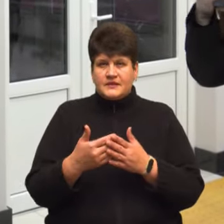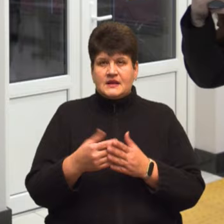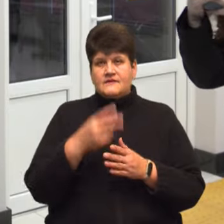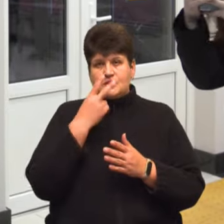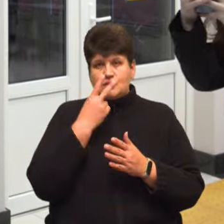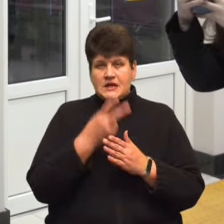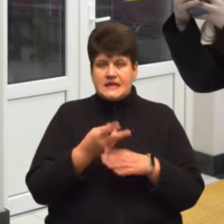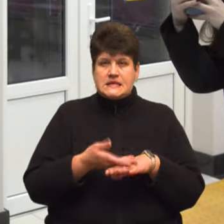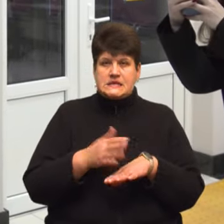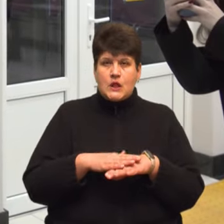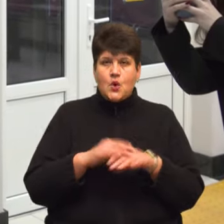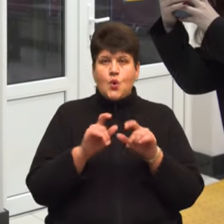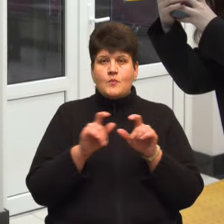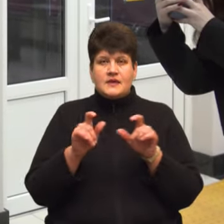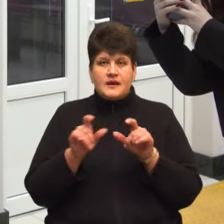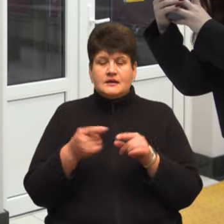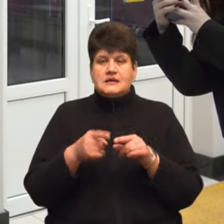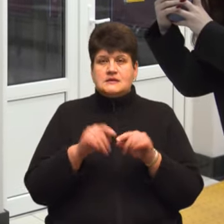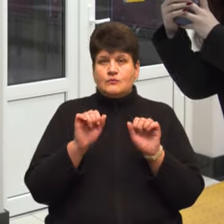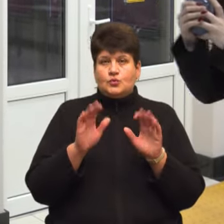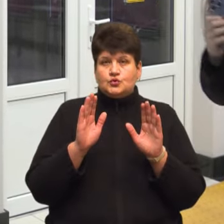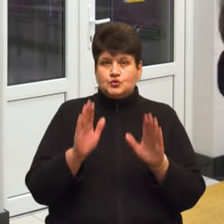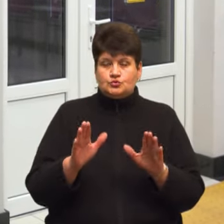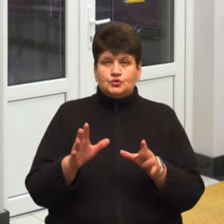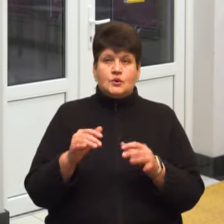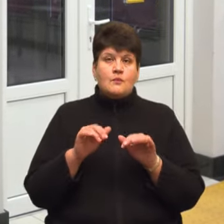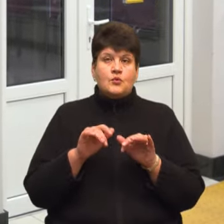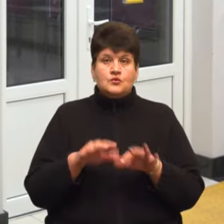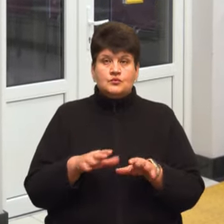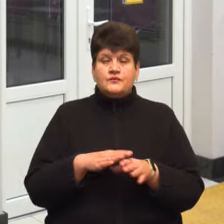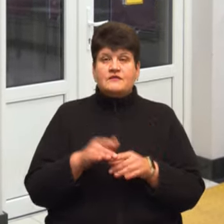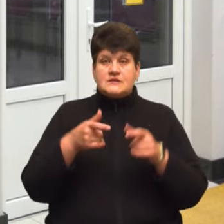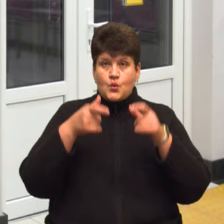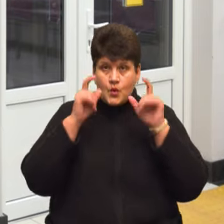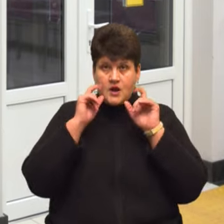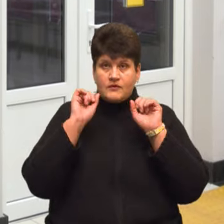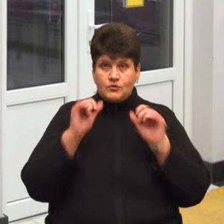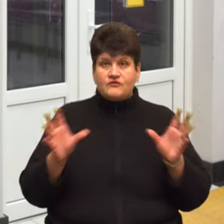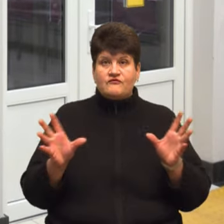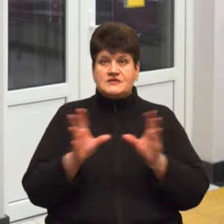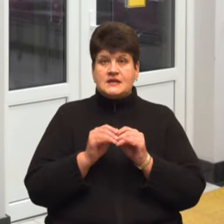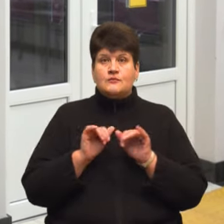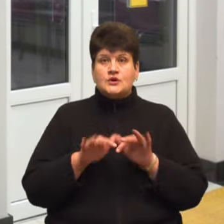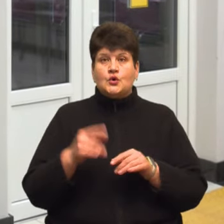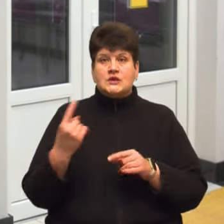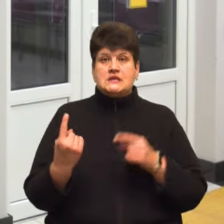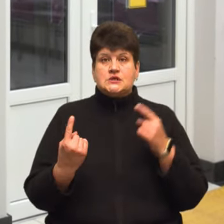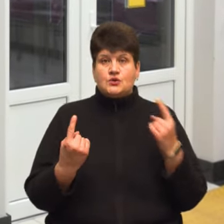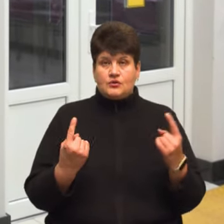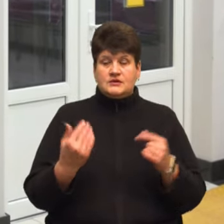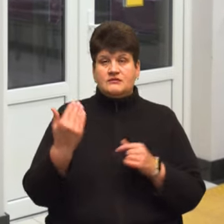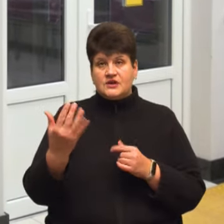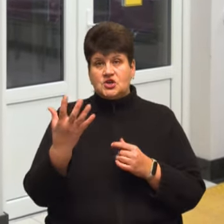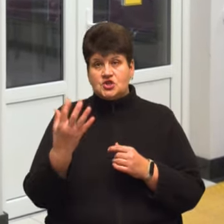якогось складного об'єкту це може бути візуалізація цілого процесу в цих окулярах ви можете взаємодіяти один з одним тобто наприклад ви і ще